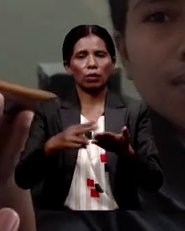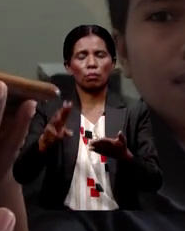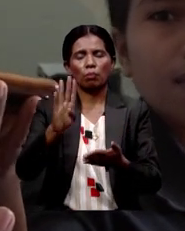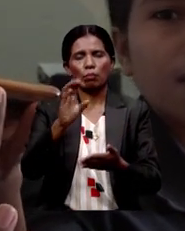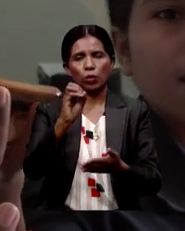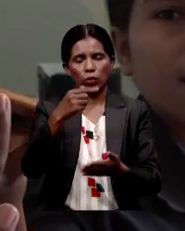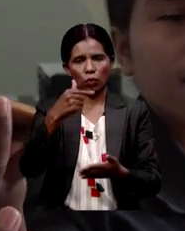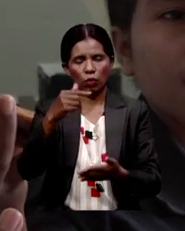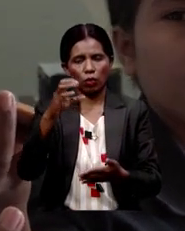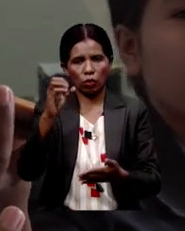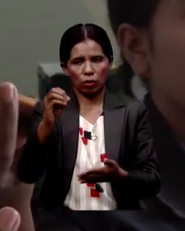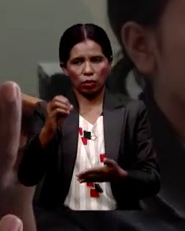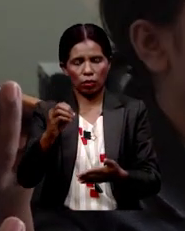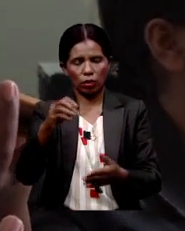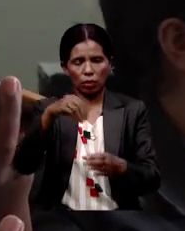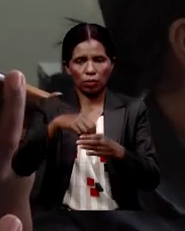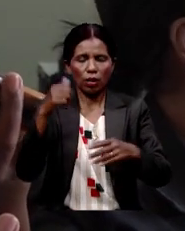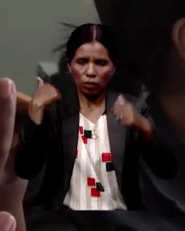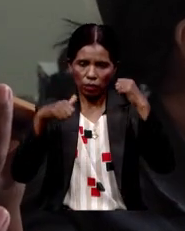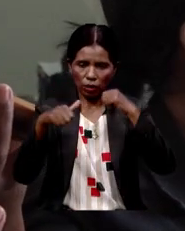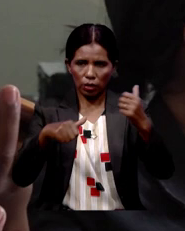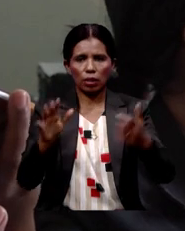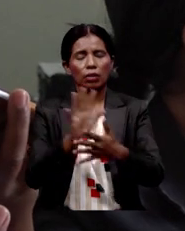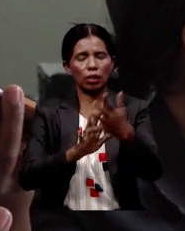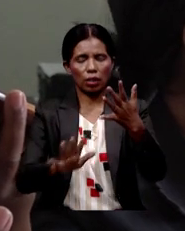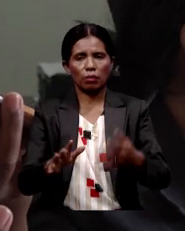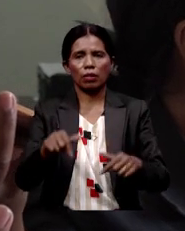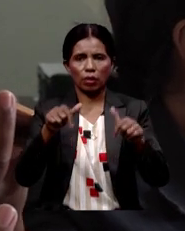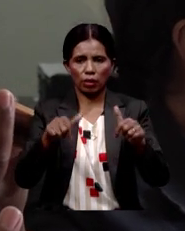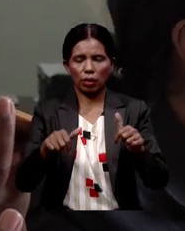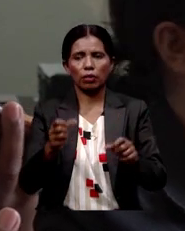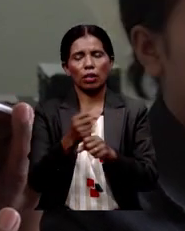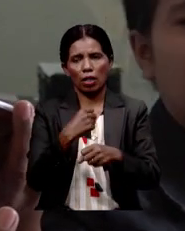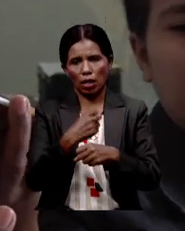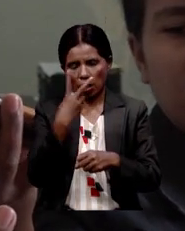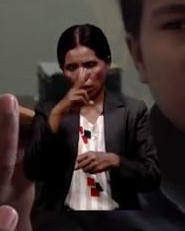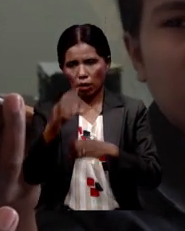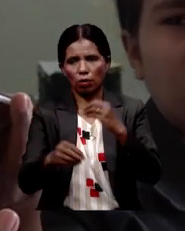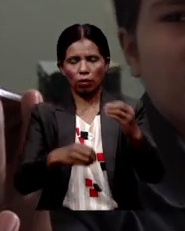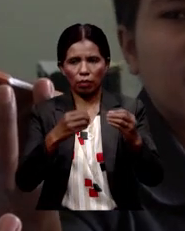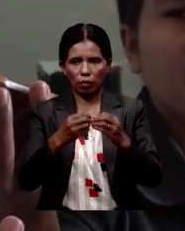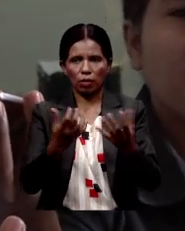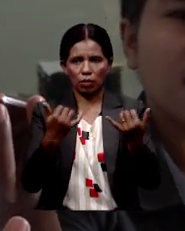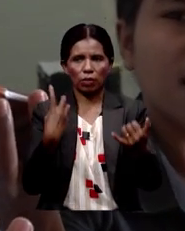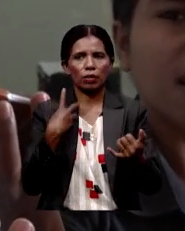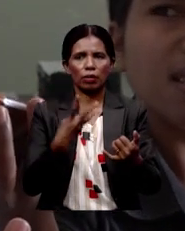ini iha komemorasaun ne hori hare bai iha situasaun dan nebe agora